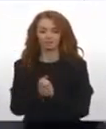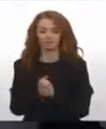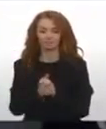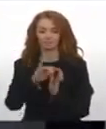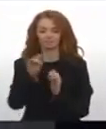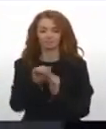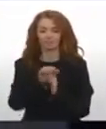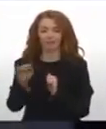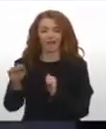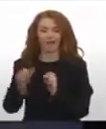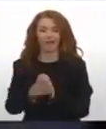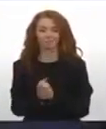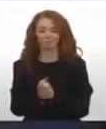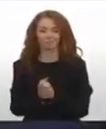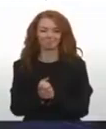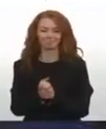Jā.